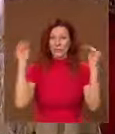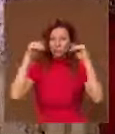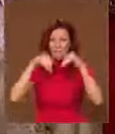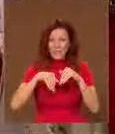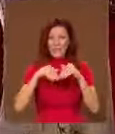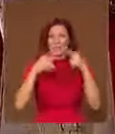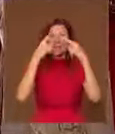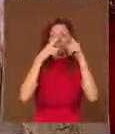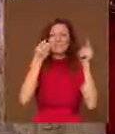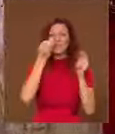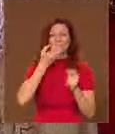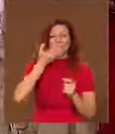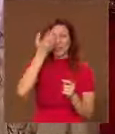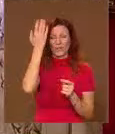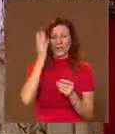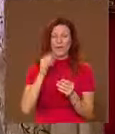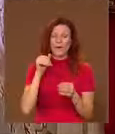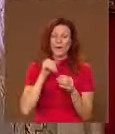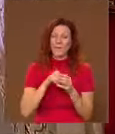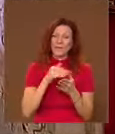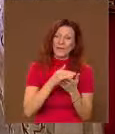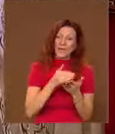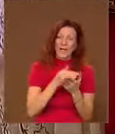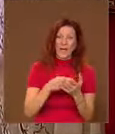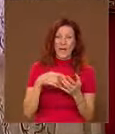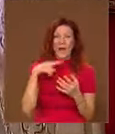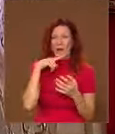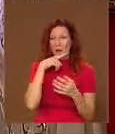на Светия Дух в осветените дарове.